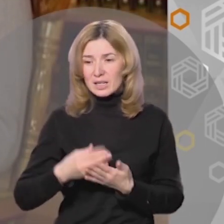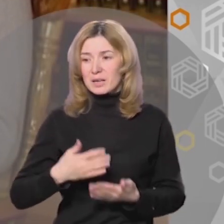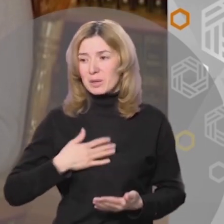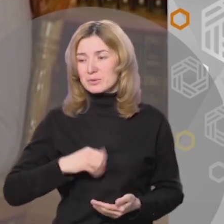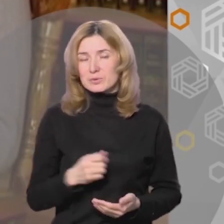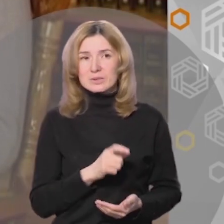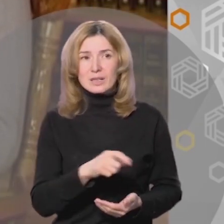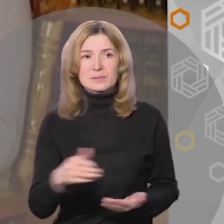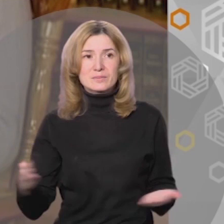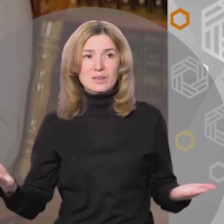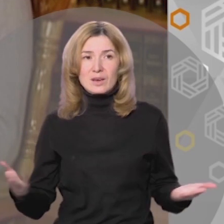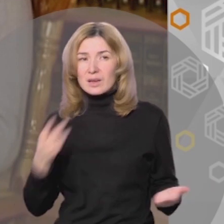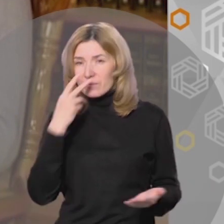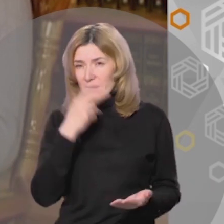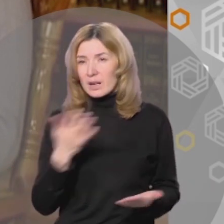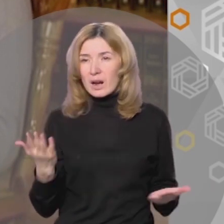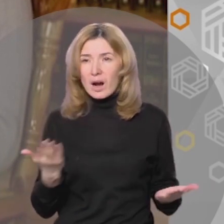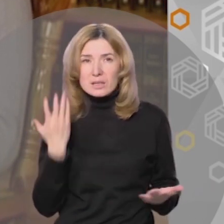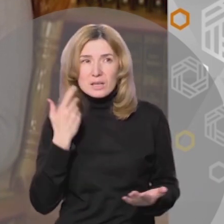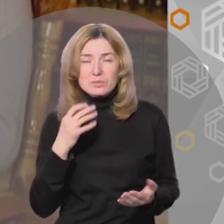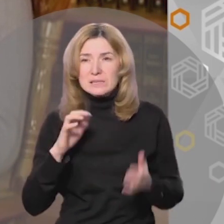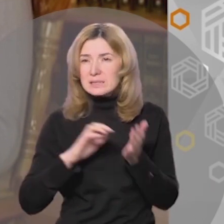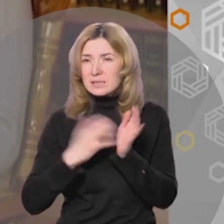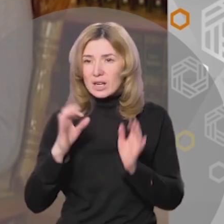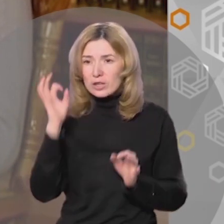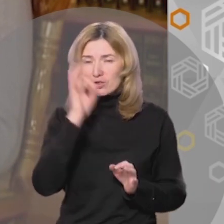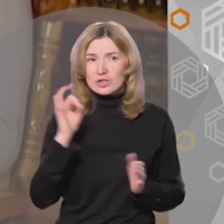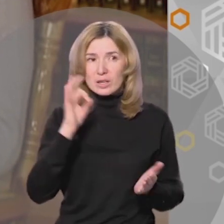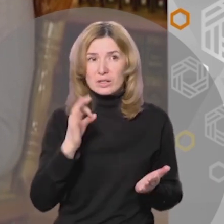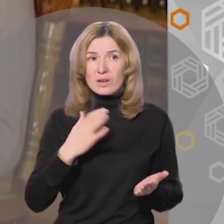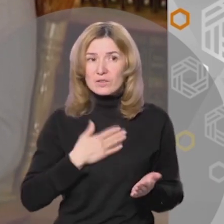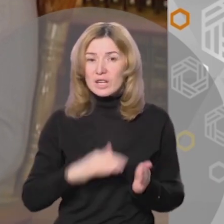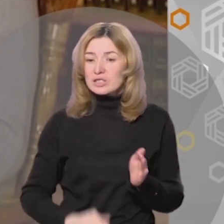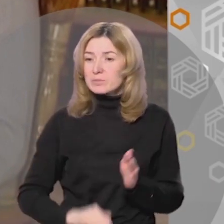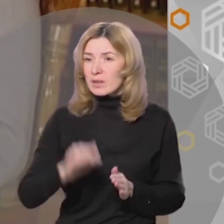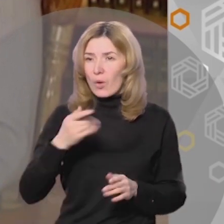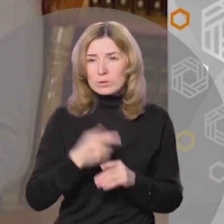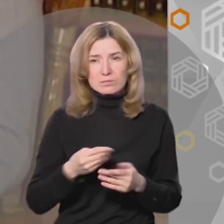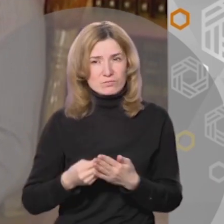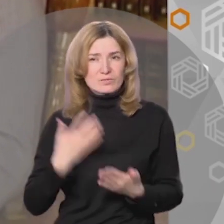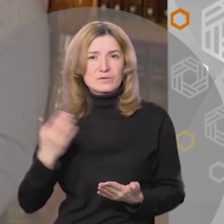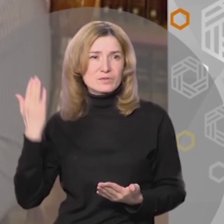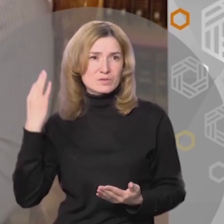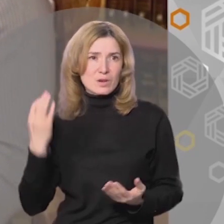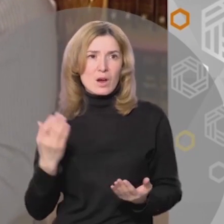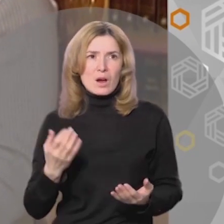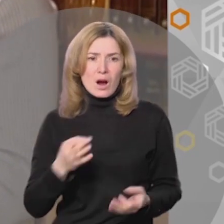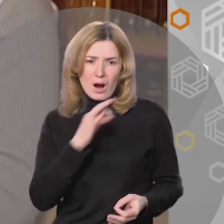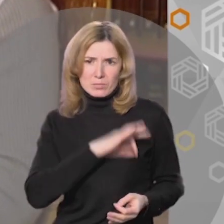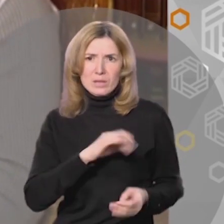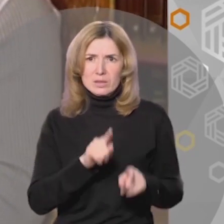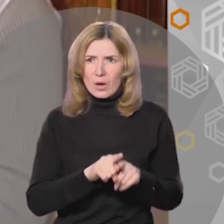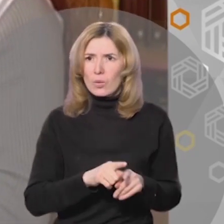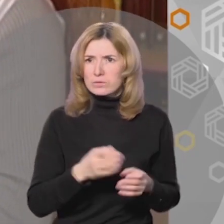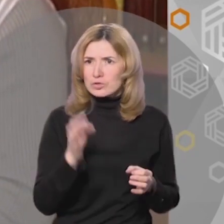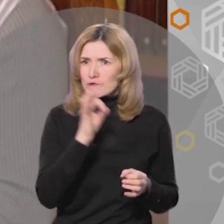Здравствуйте, дорогие друзья! Видели ли вы когда-нибудь стеклянные шарики? В нашем детстве они очень высоко ценились. Обладатель такого